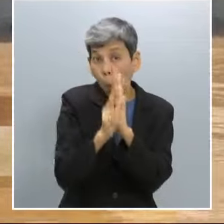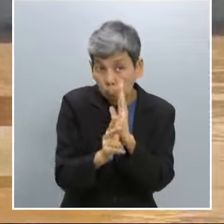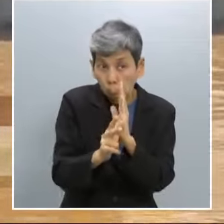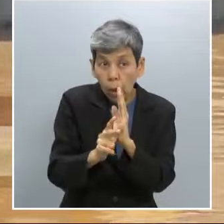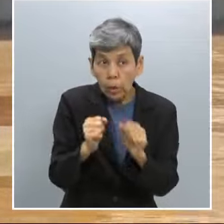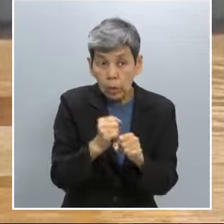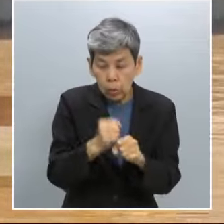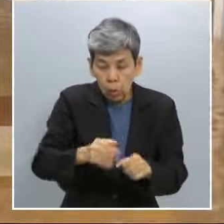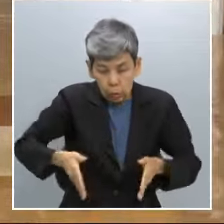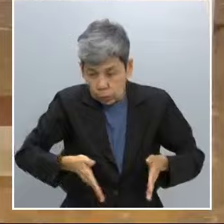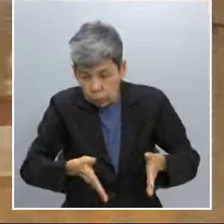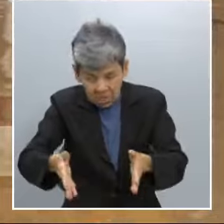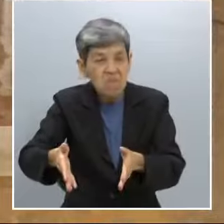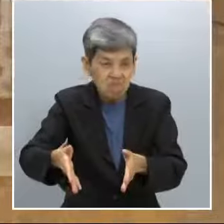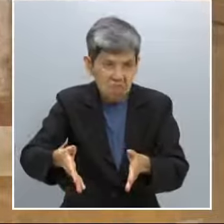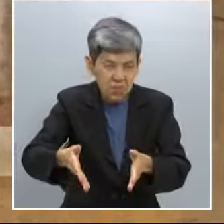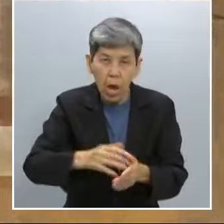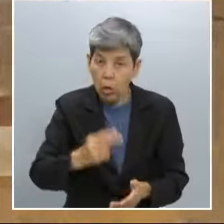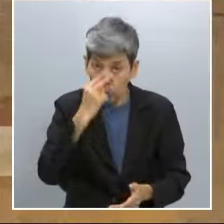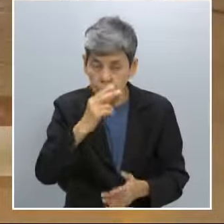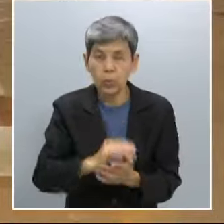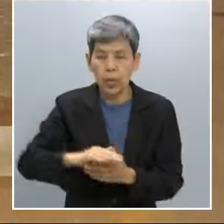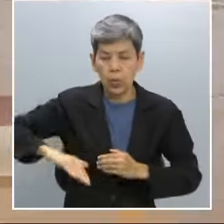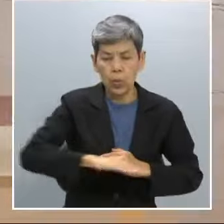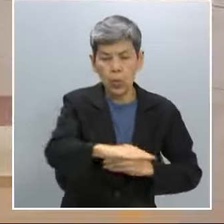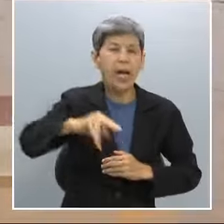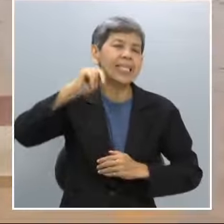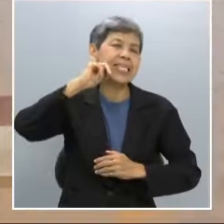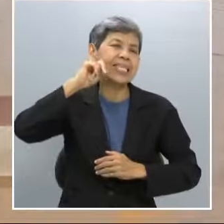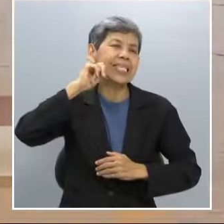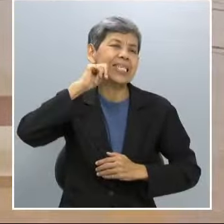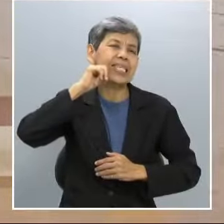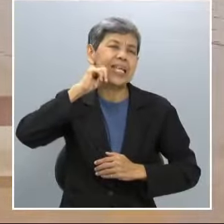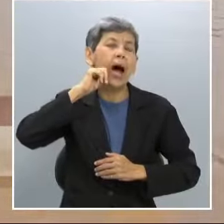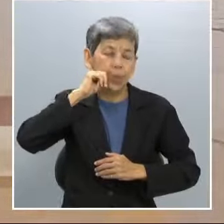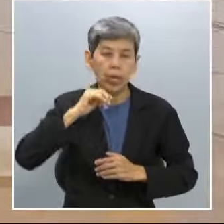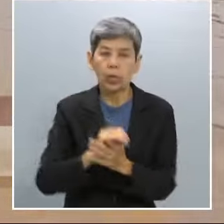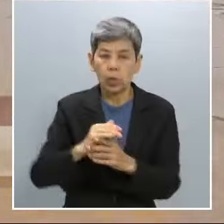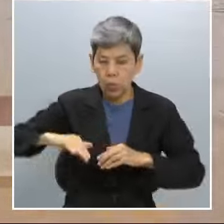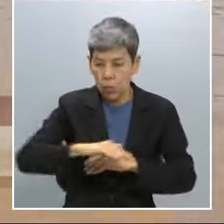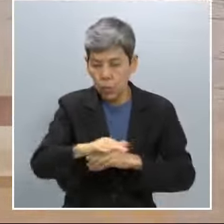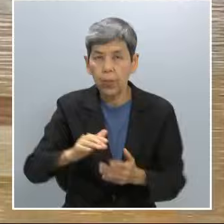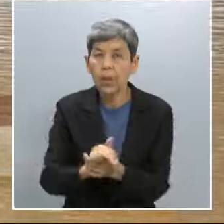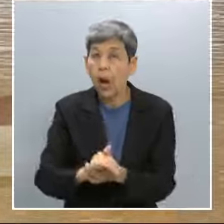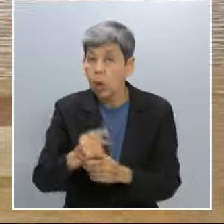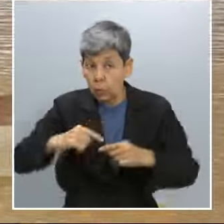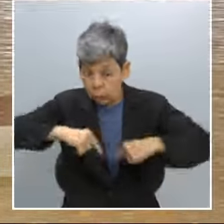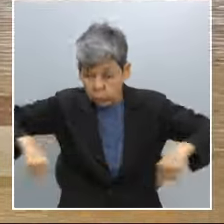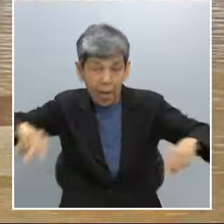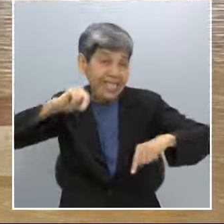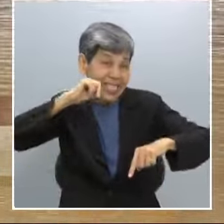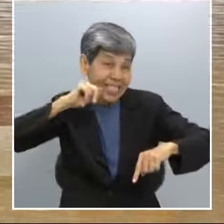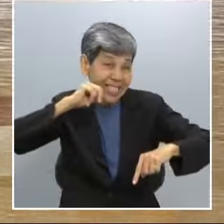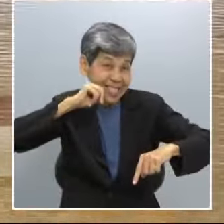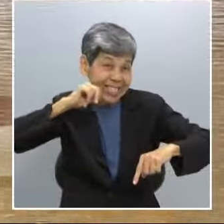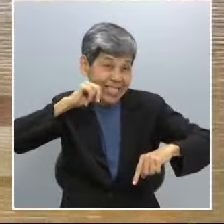ที่เชื่อมต่อกับแม่น้ำโขงแล้วนะ โดยเฉพาะบริเวณหนองบึงการนะคะน้ำโขงไหลย้อนกลับเข้ามาที่ลำห้วยก้านยาค่ะไหลทะลักเข้